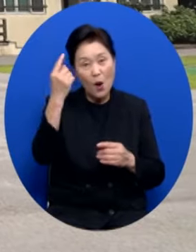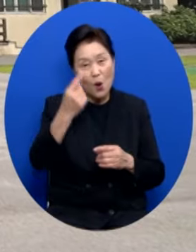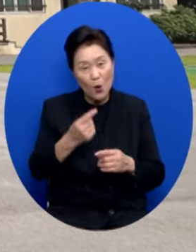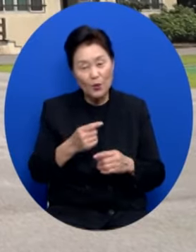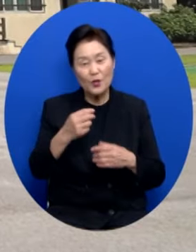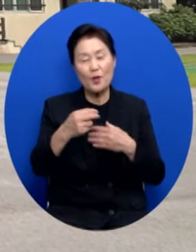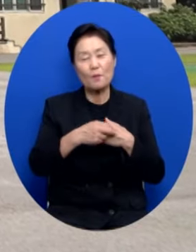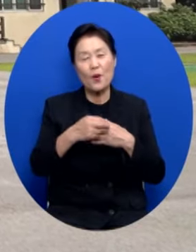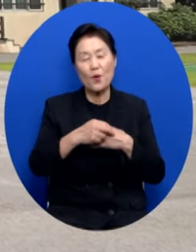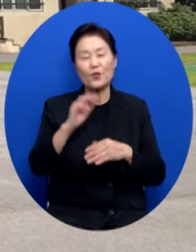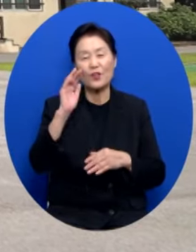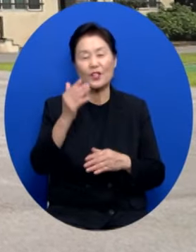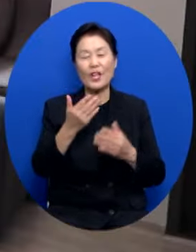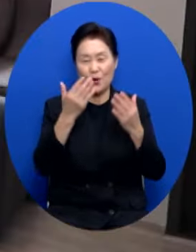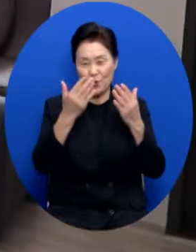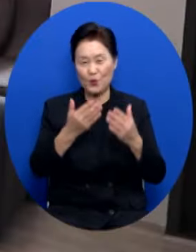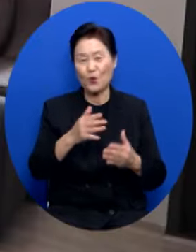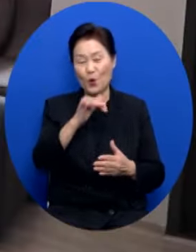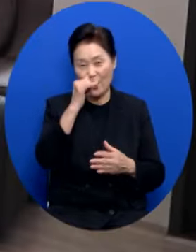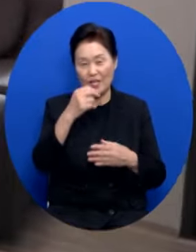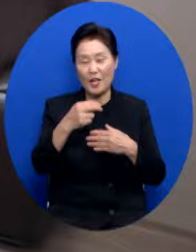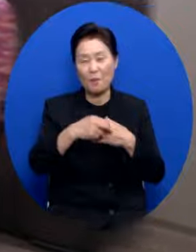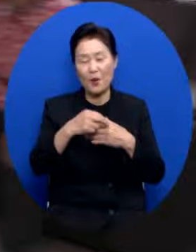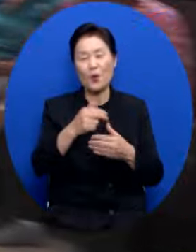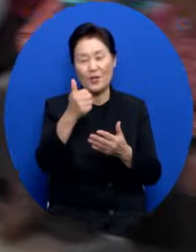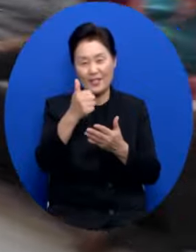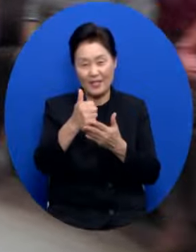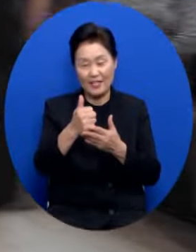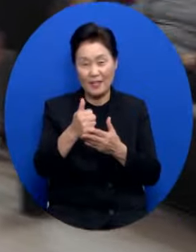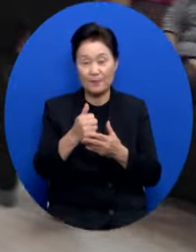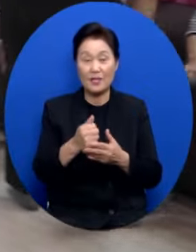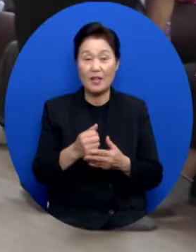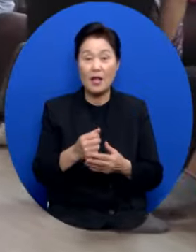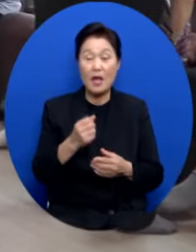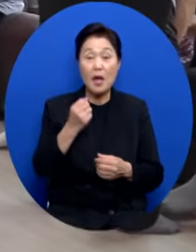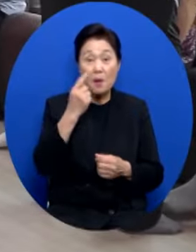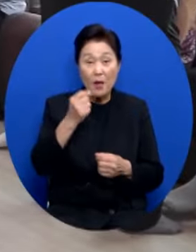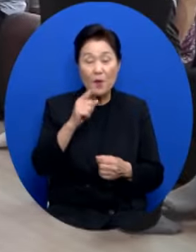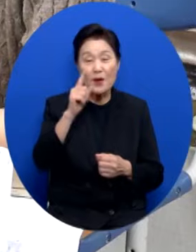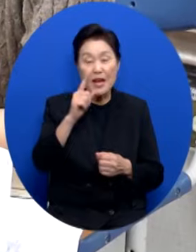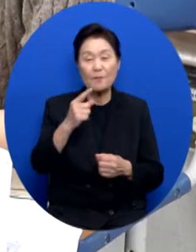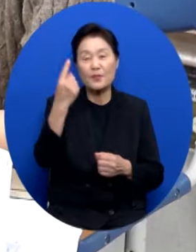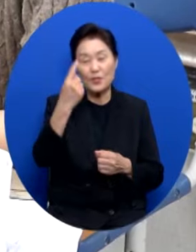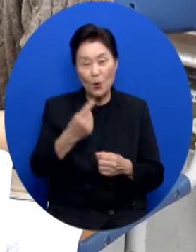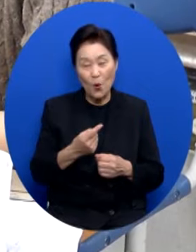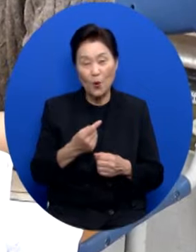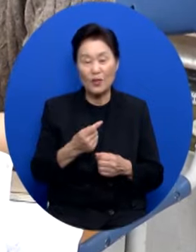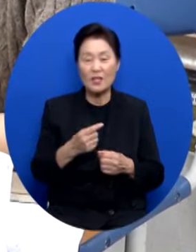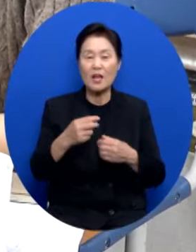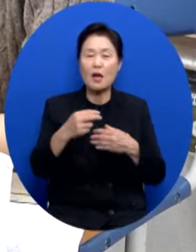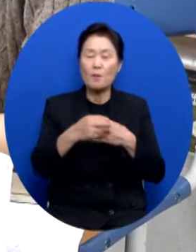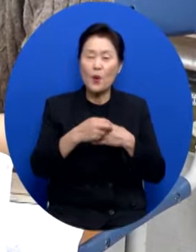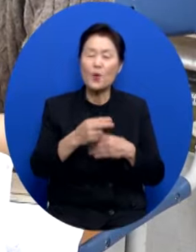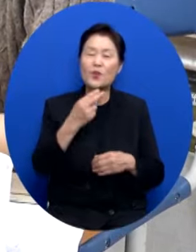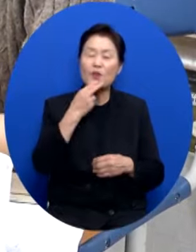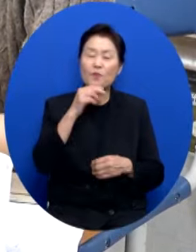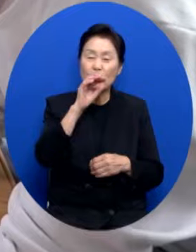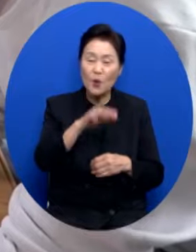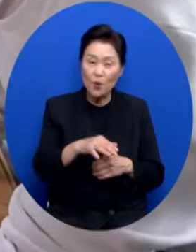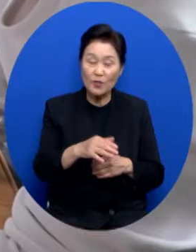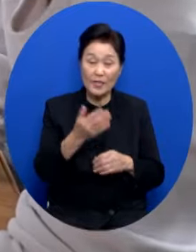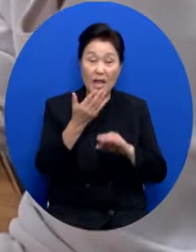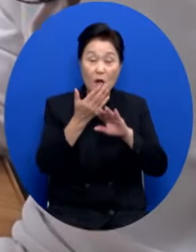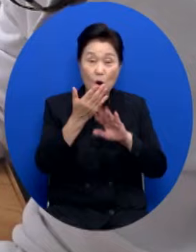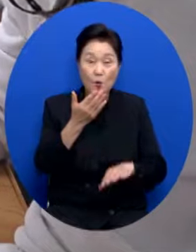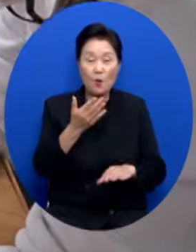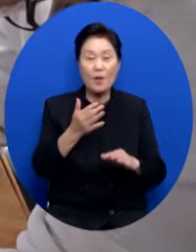전문의 박정욱 원장. 매월 한 번씩 방문하는 무이촌 섬 의료사역을 위해 이번엔 여러 후배 의료진과